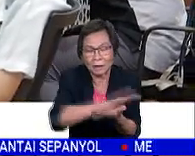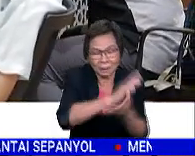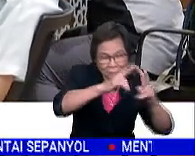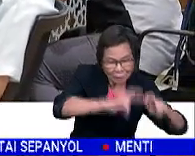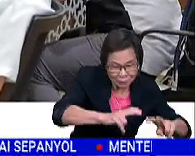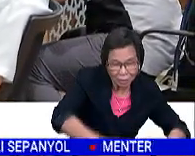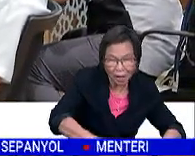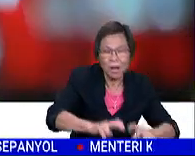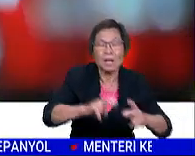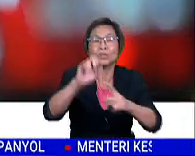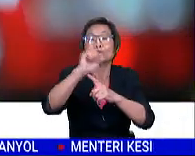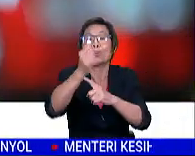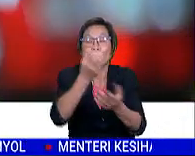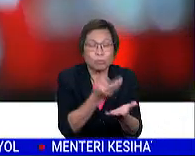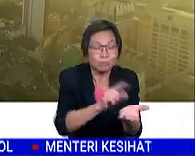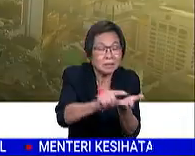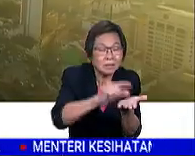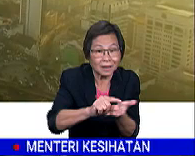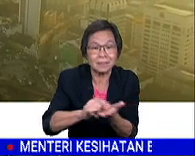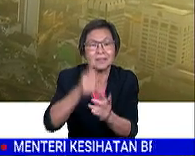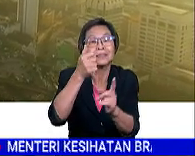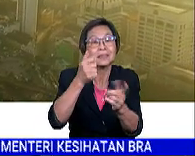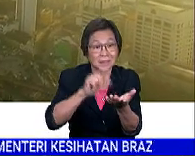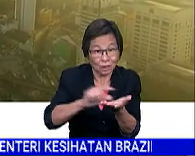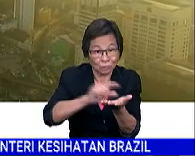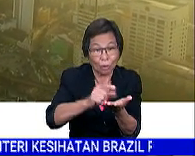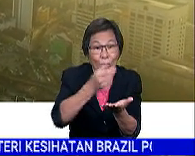data sosioekonomi turut dilakukan.